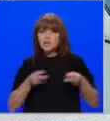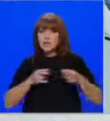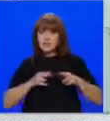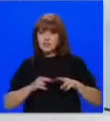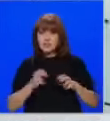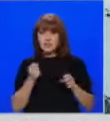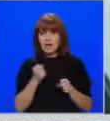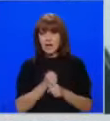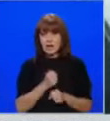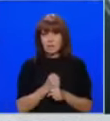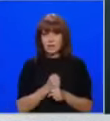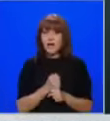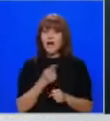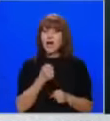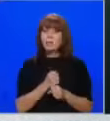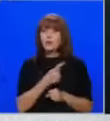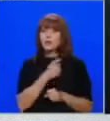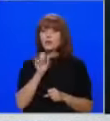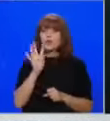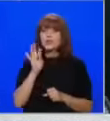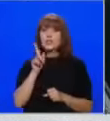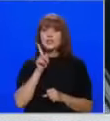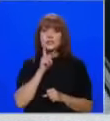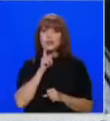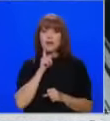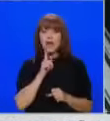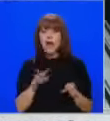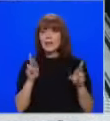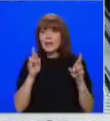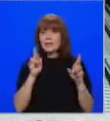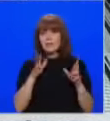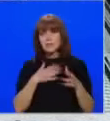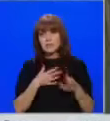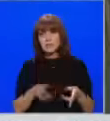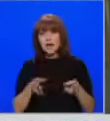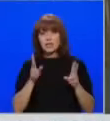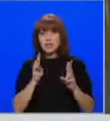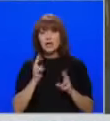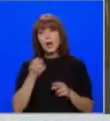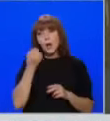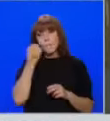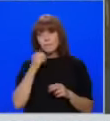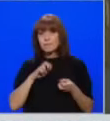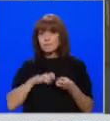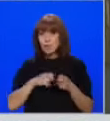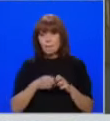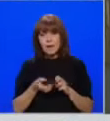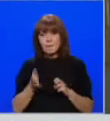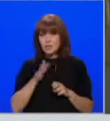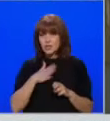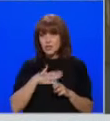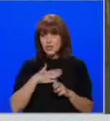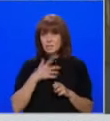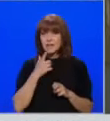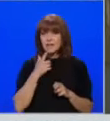процес. В завода работят 140 души, които се надяват на решение. Проблем ще има и за потребителите, защото се очаква цената на олиото